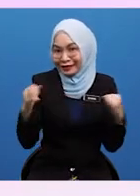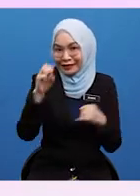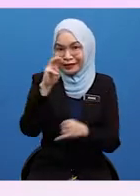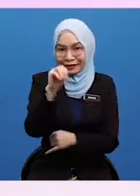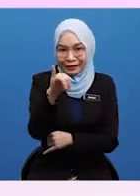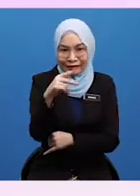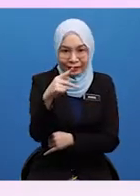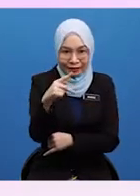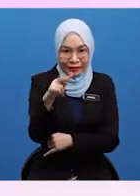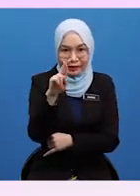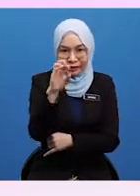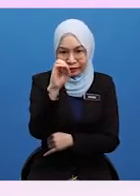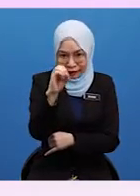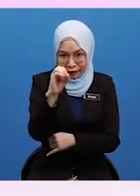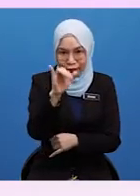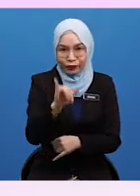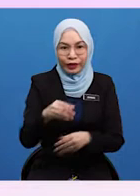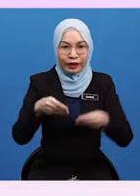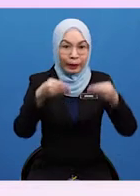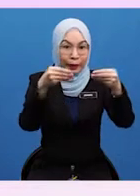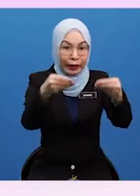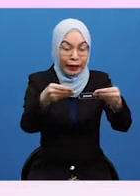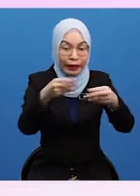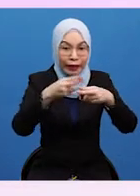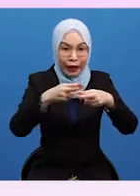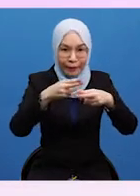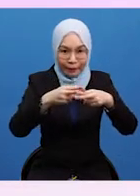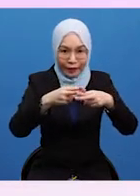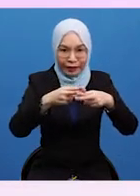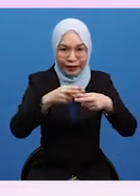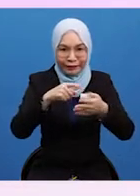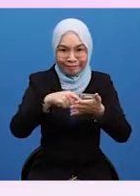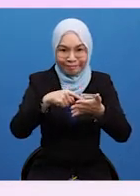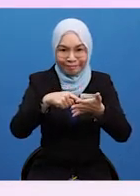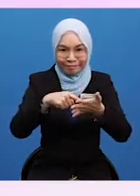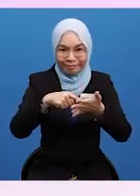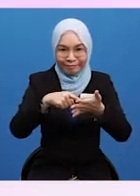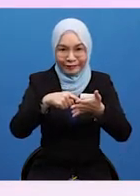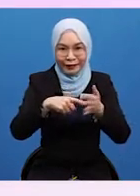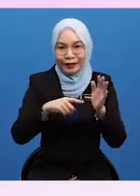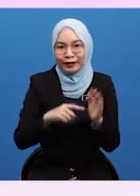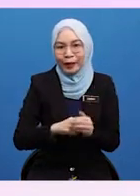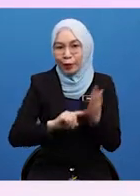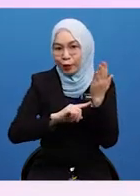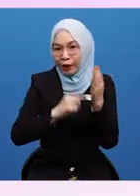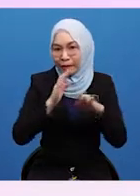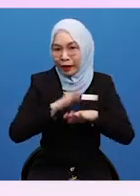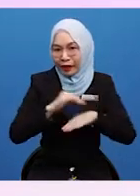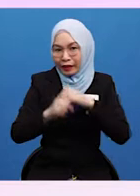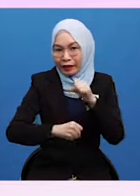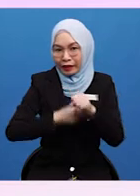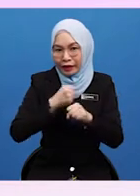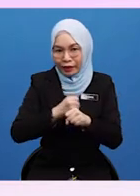saat ini dilancarkan pada 14 Juli tahun 2009